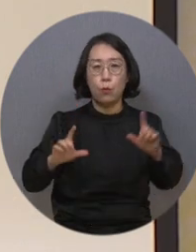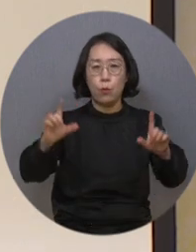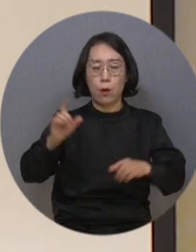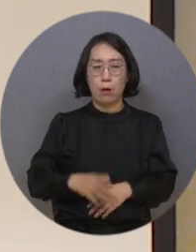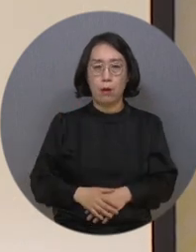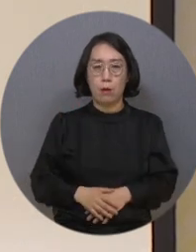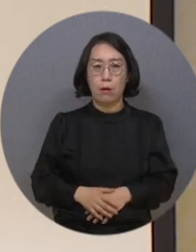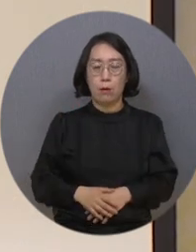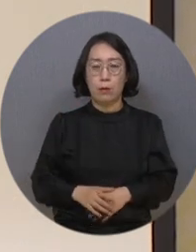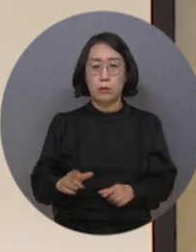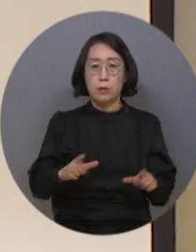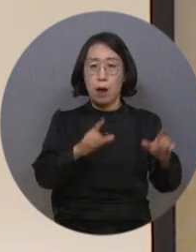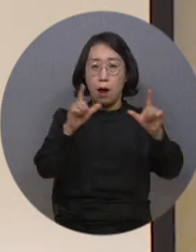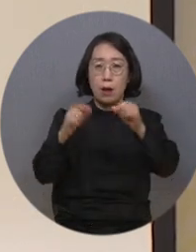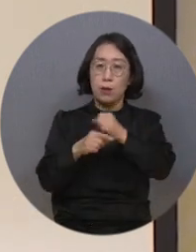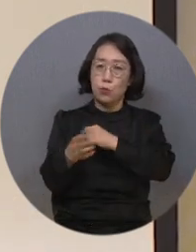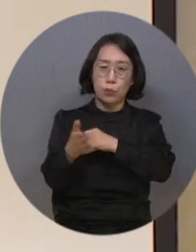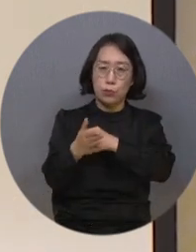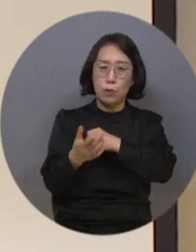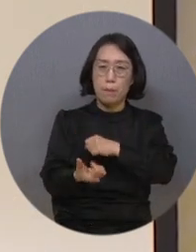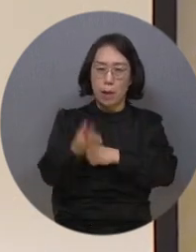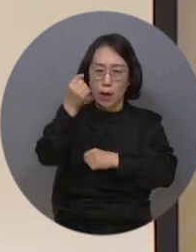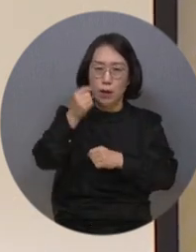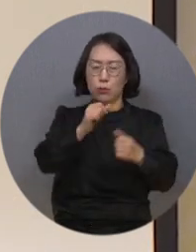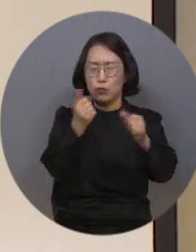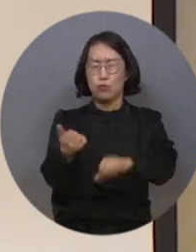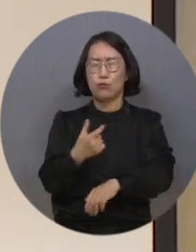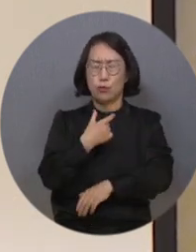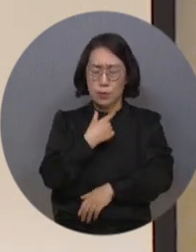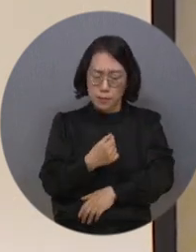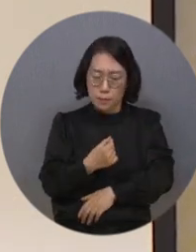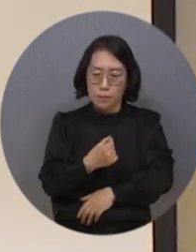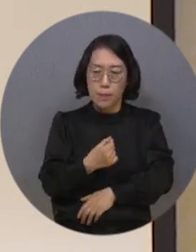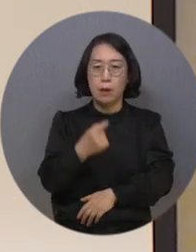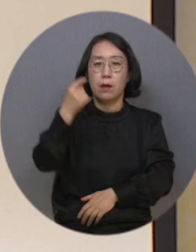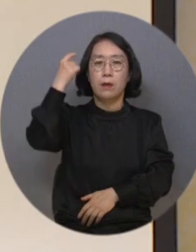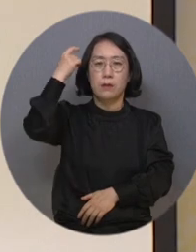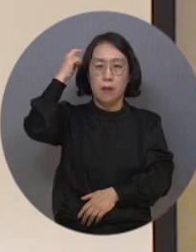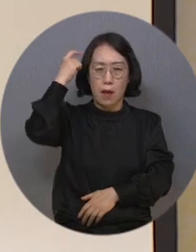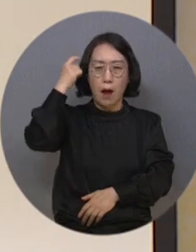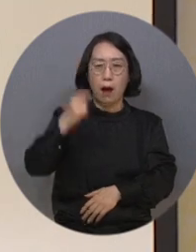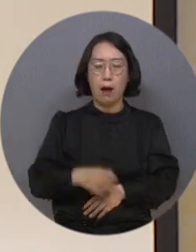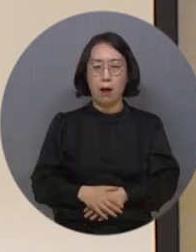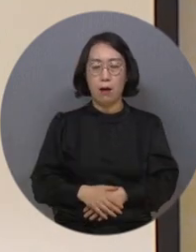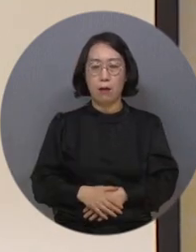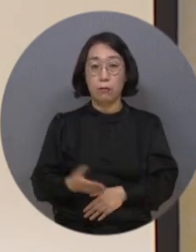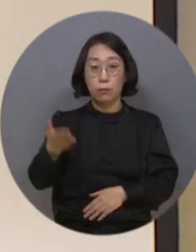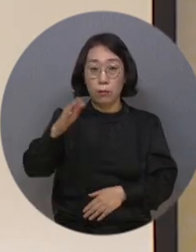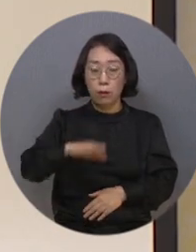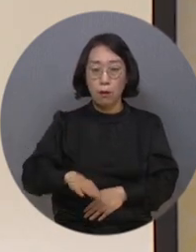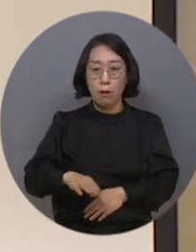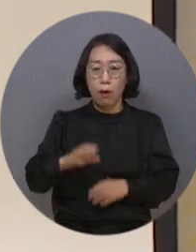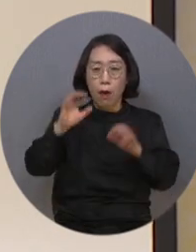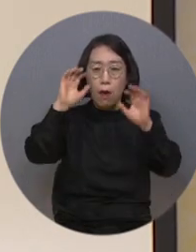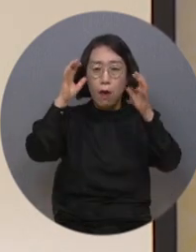살 가치가 없는 거예요. 빨리 죽고 싶다라는 생각밖에 없어요. 근데 갓